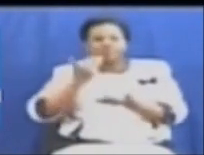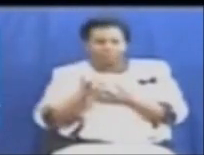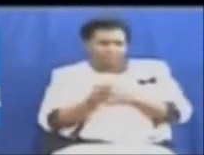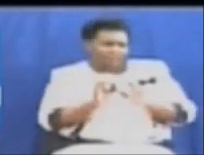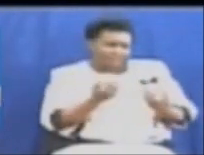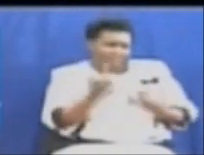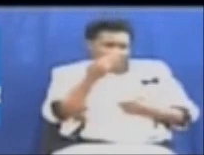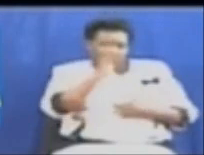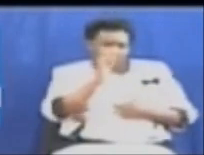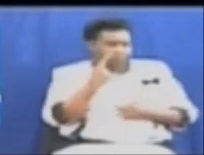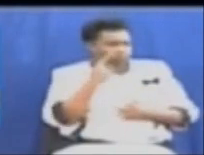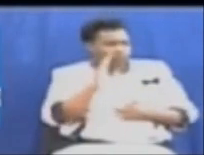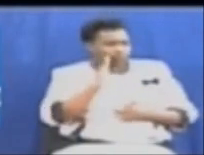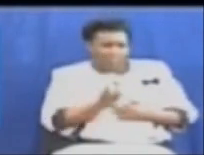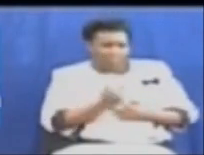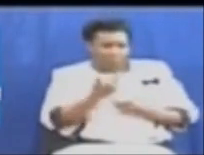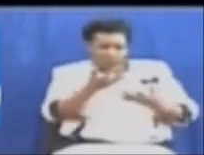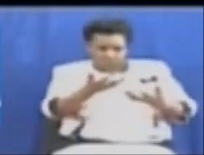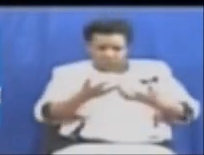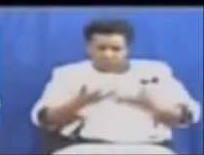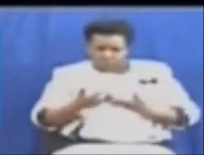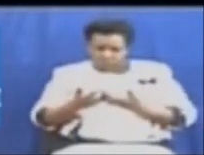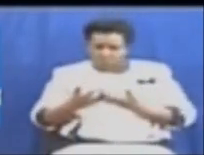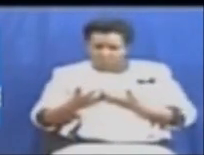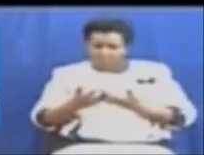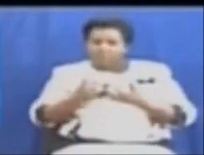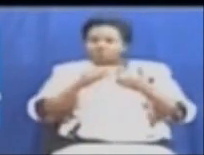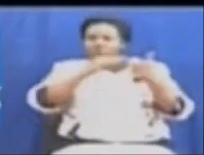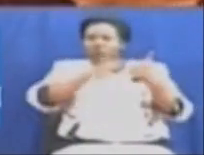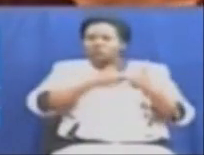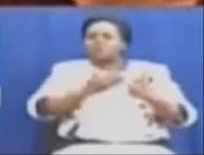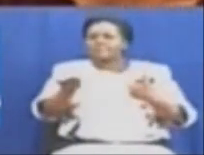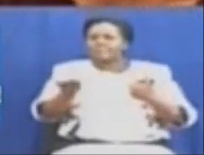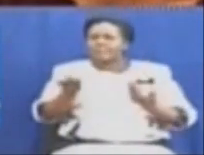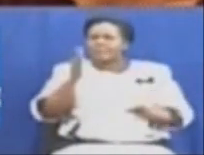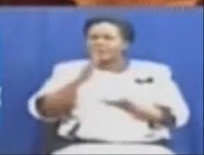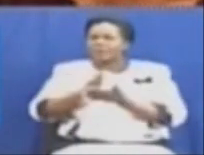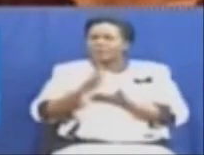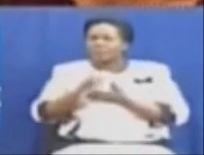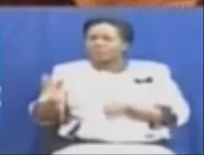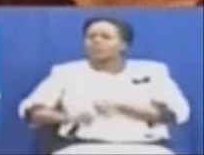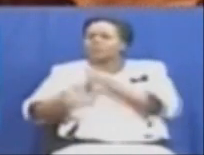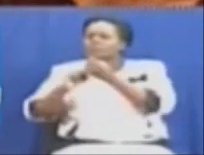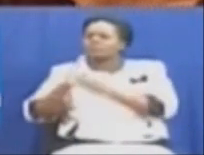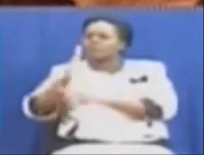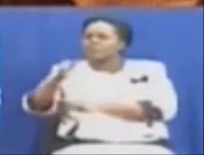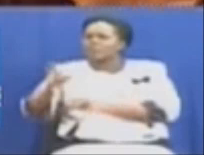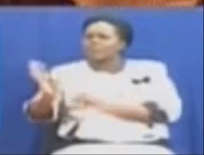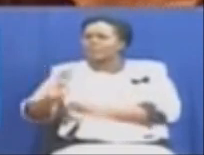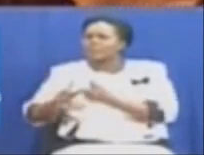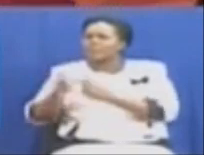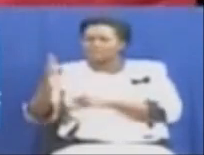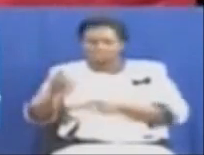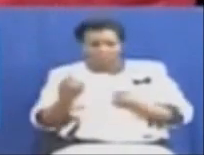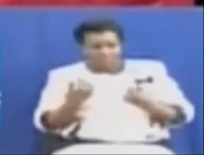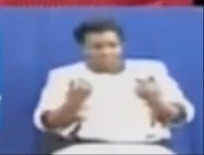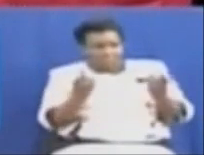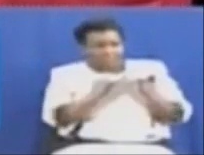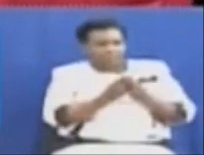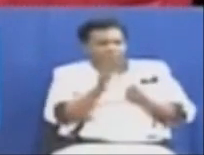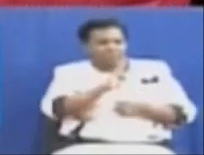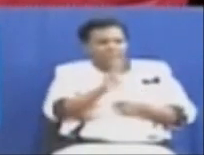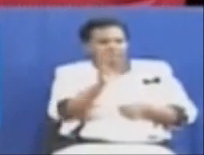Mheshimiwa Kulu Kambalo, swali la nyongeza. Nakushukuru Mheshimiwa Naibu Spika. Pamoja na